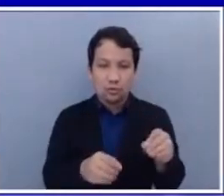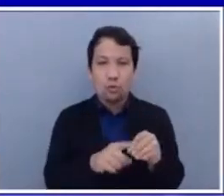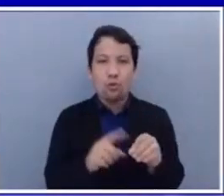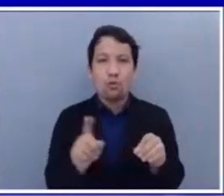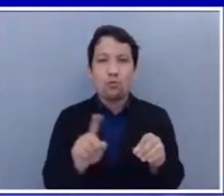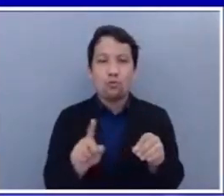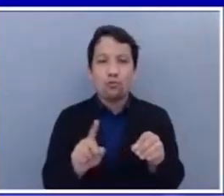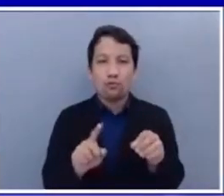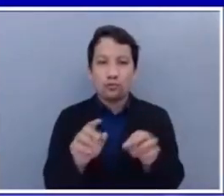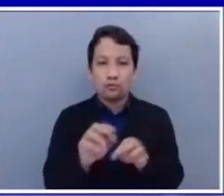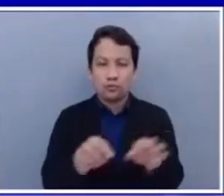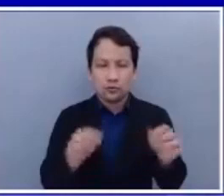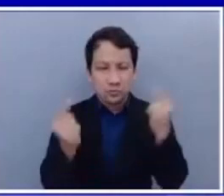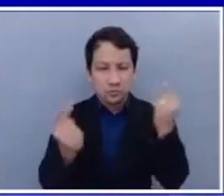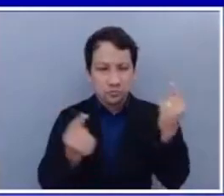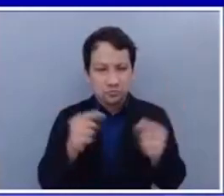consider?